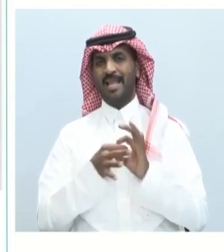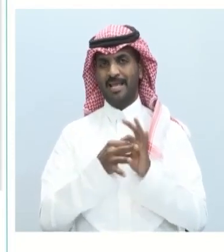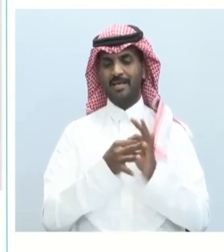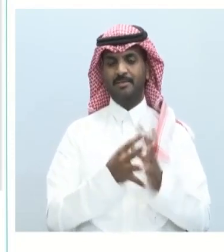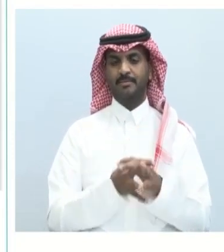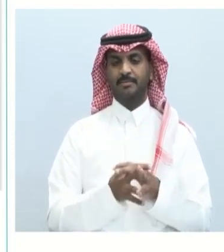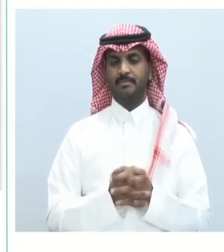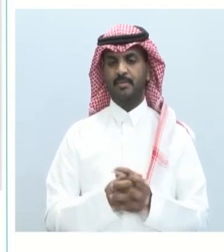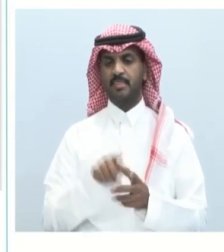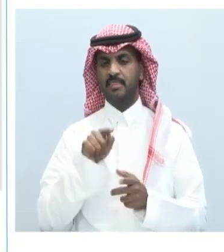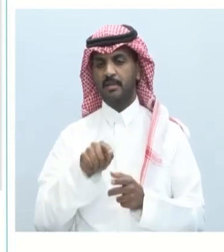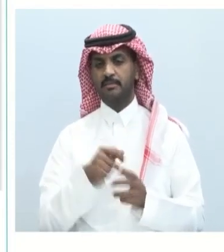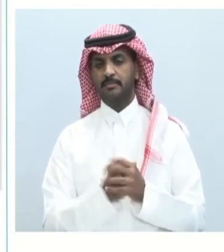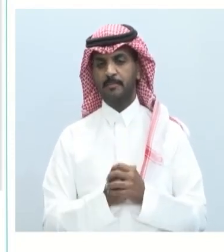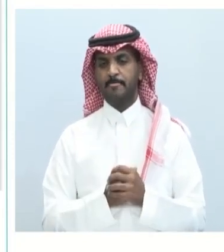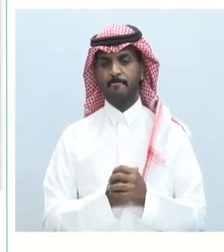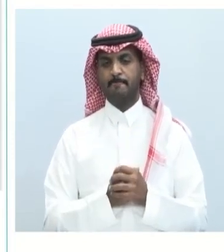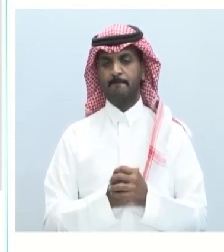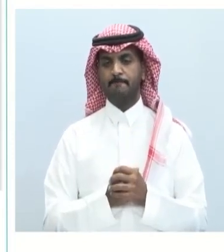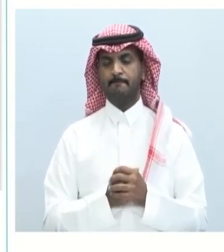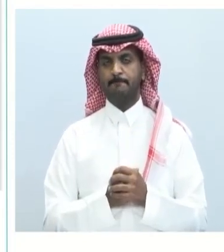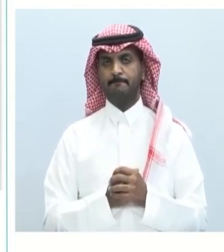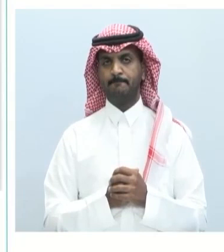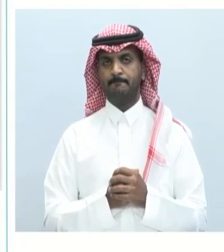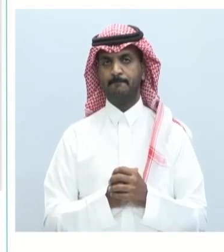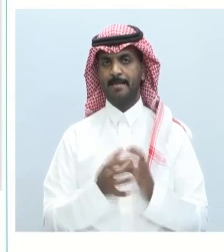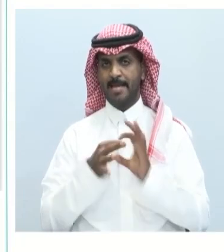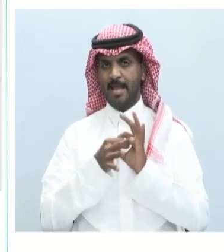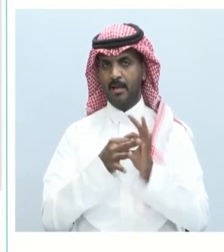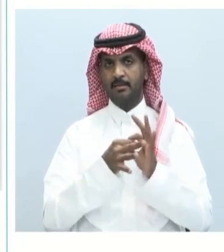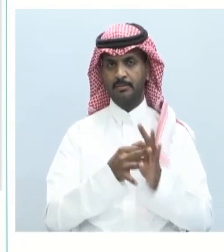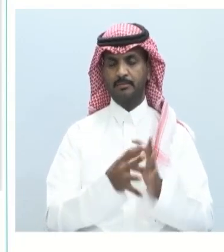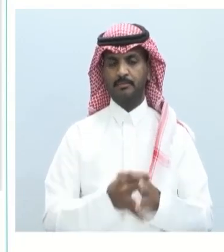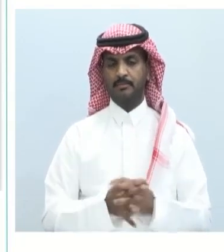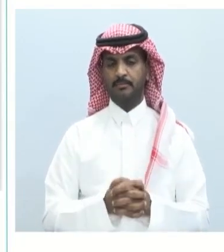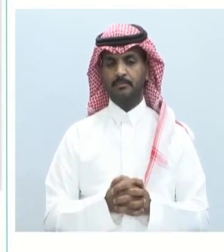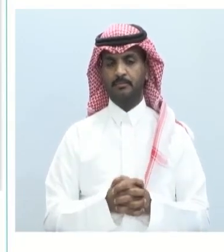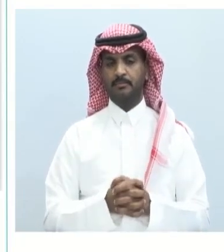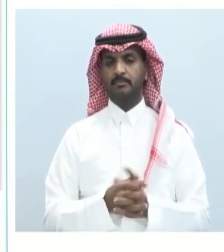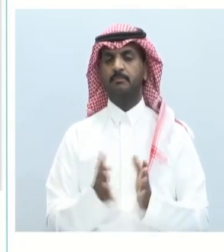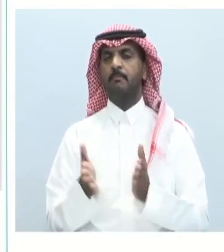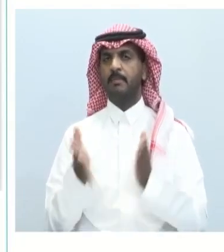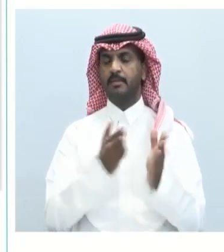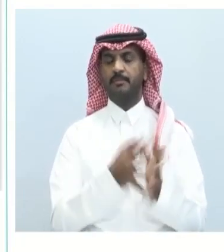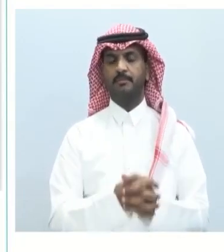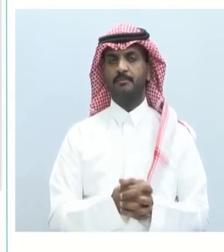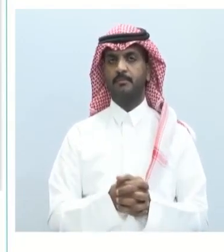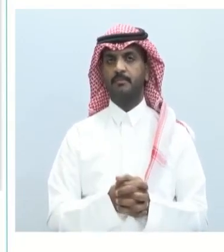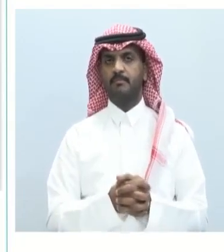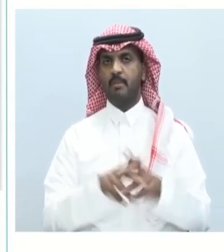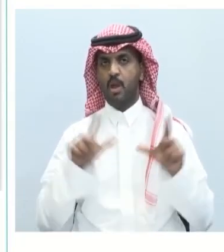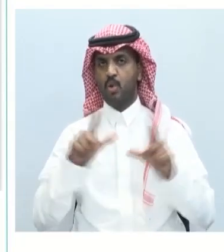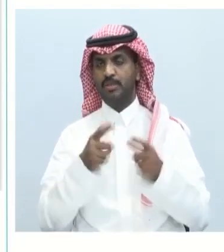نقوم بالضغط على علاقه بعد ذلك من لوحه